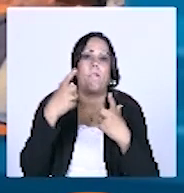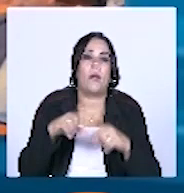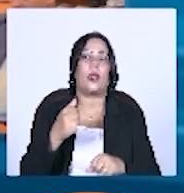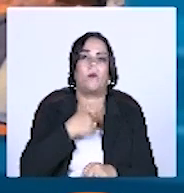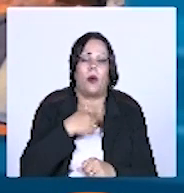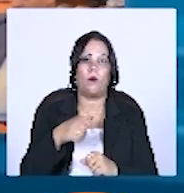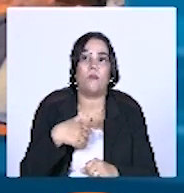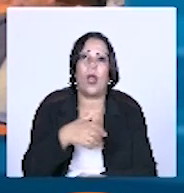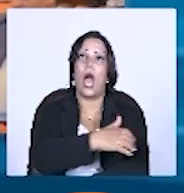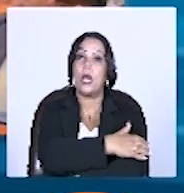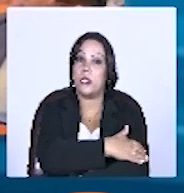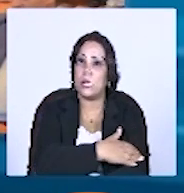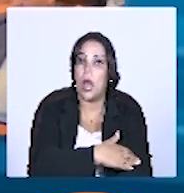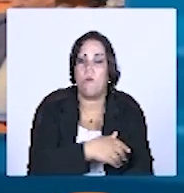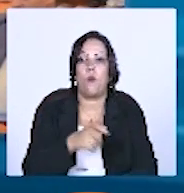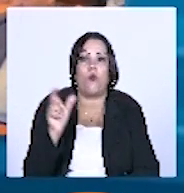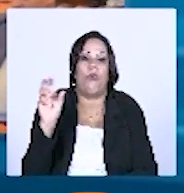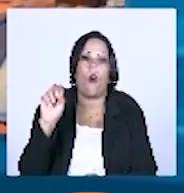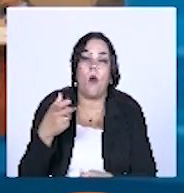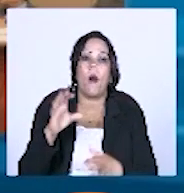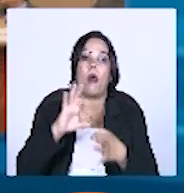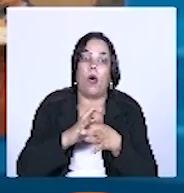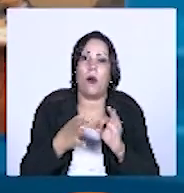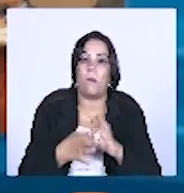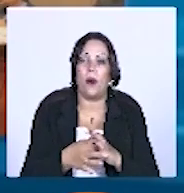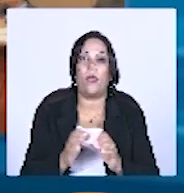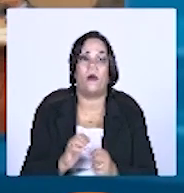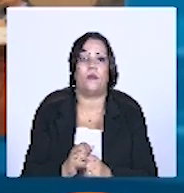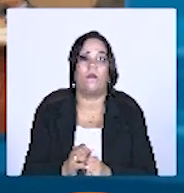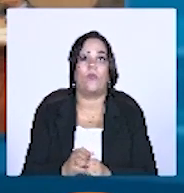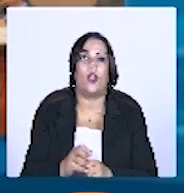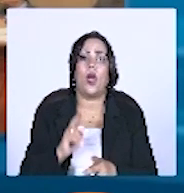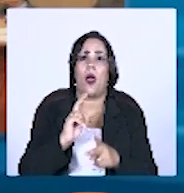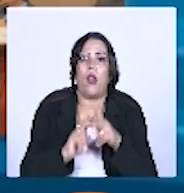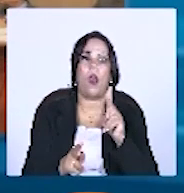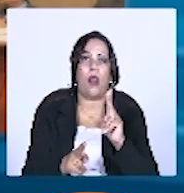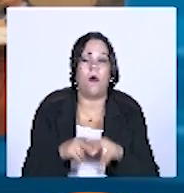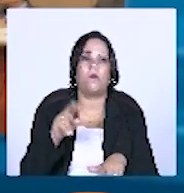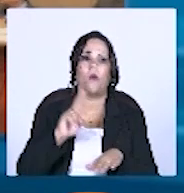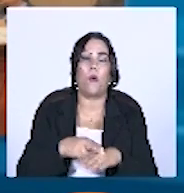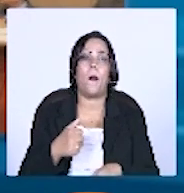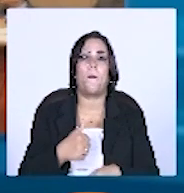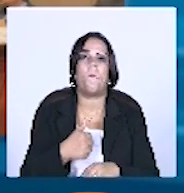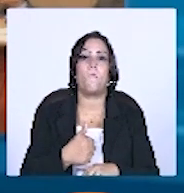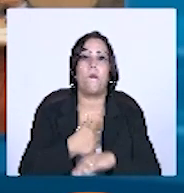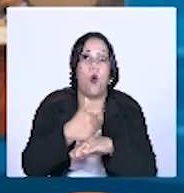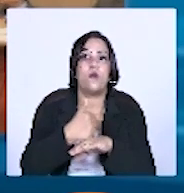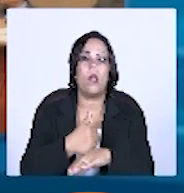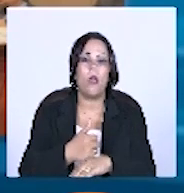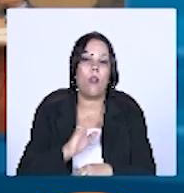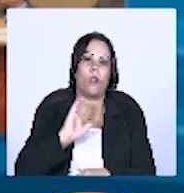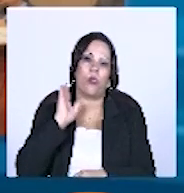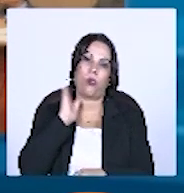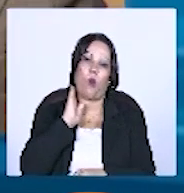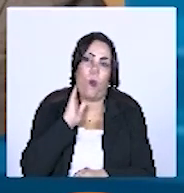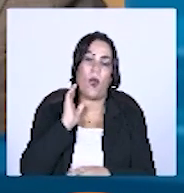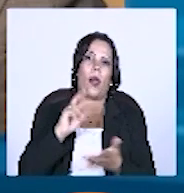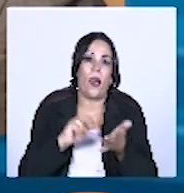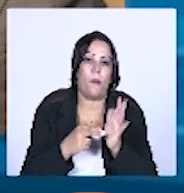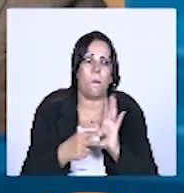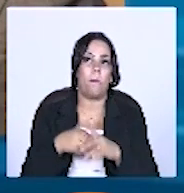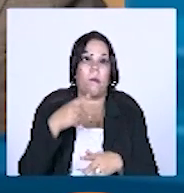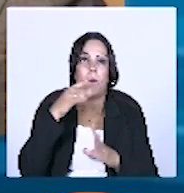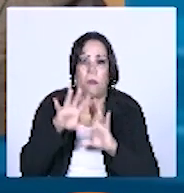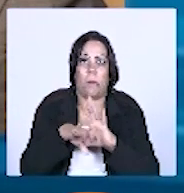اهميه الاحزاب والنقابات والجمعيات الامور او المؤسسات الطوعيه التي